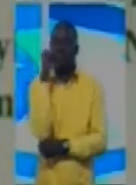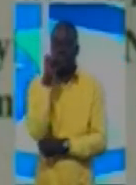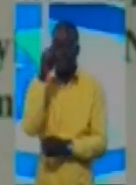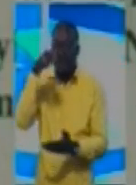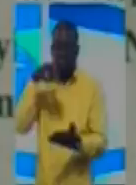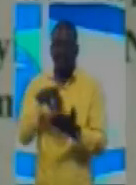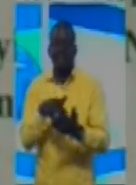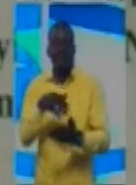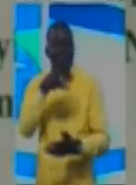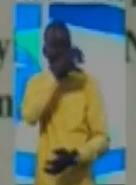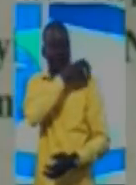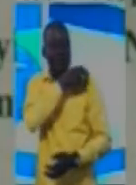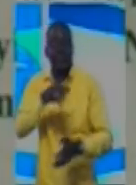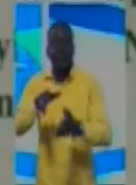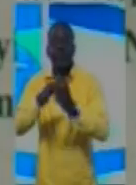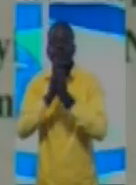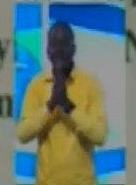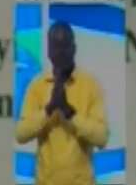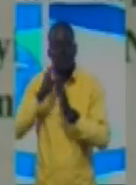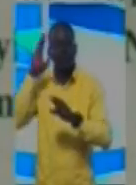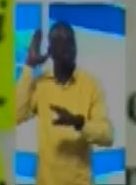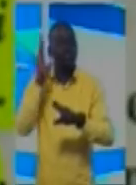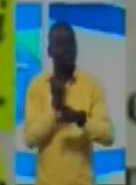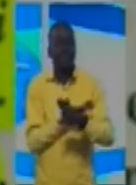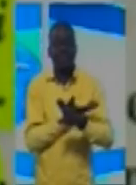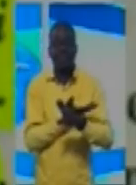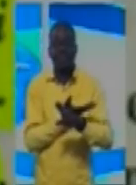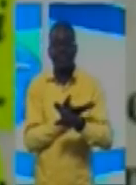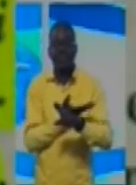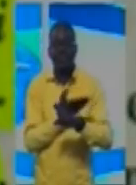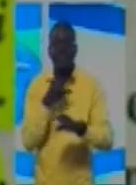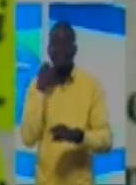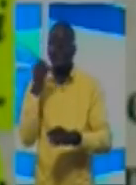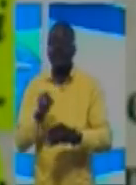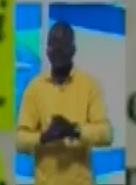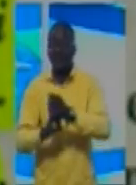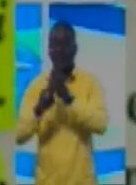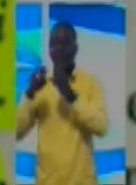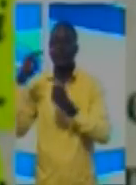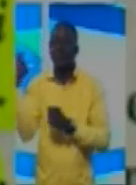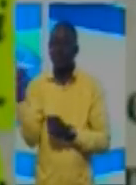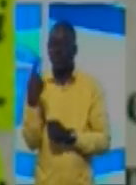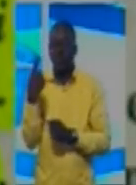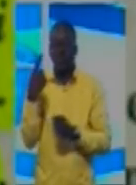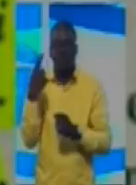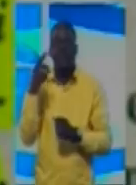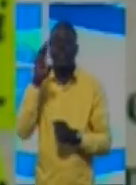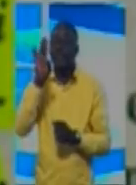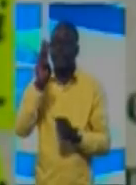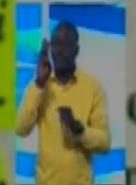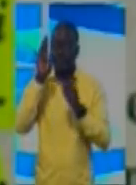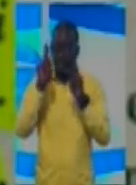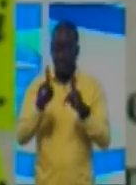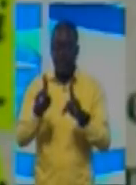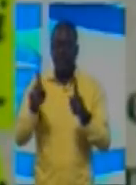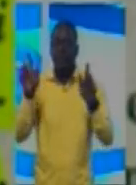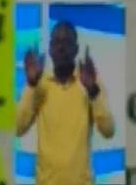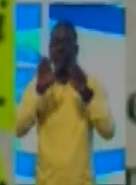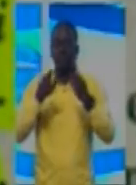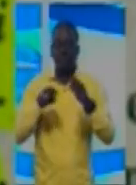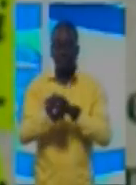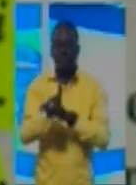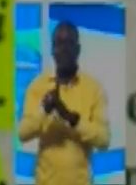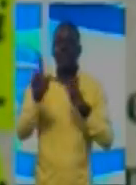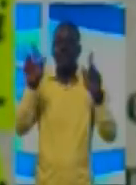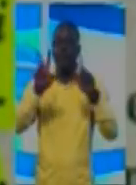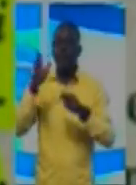chef et ont demandé qu'il soit relevé. Insécurité toujours, des assaillants ont tué 6 personnes lundi dernier à